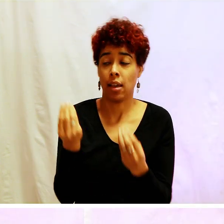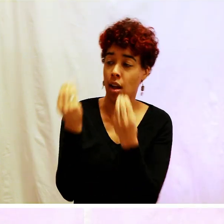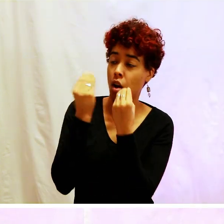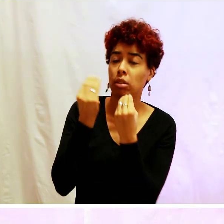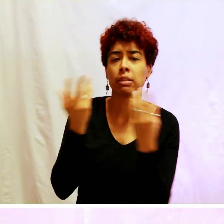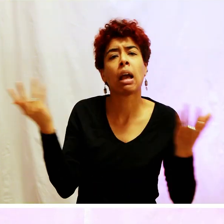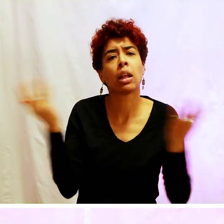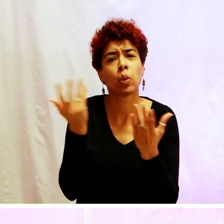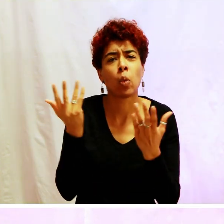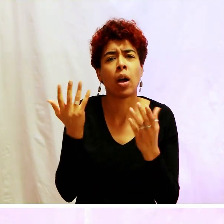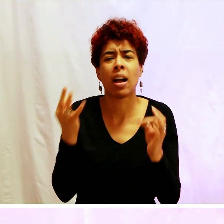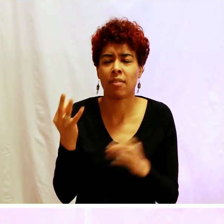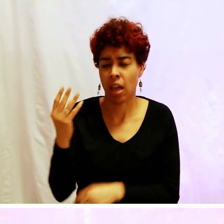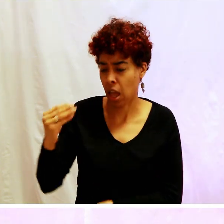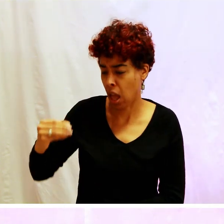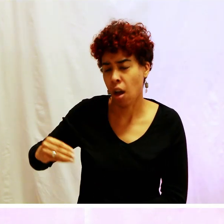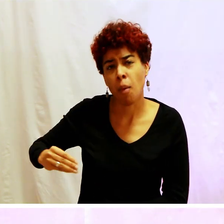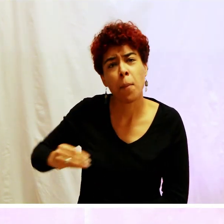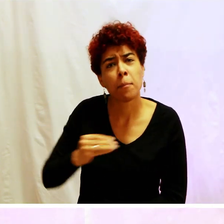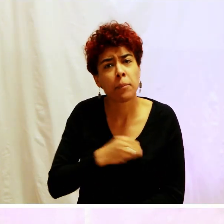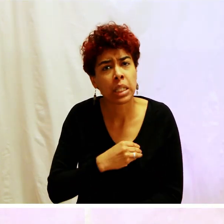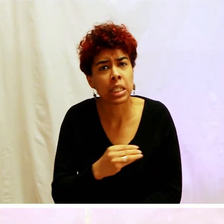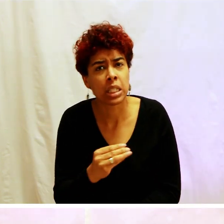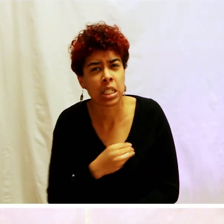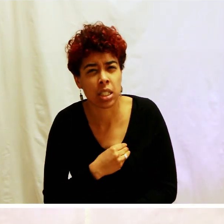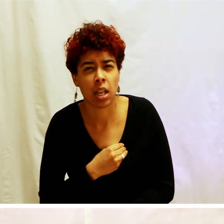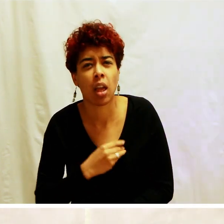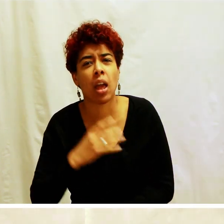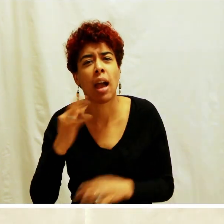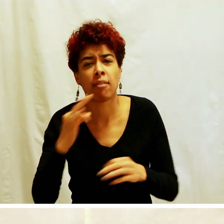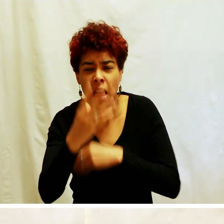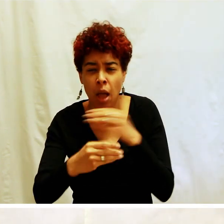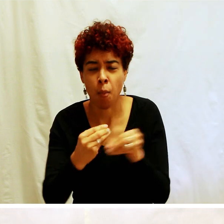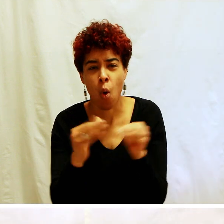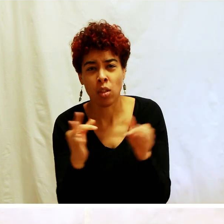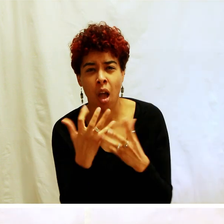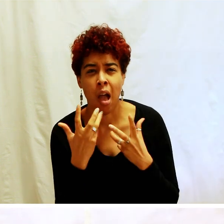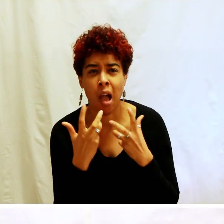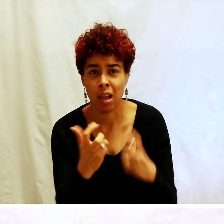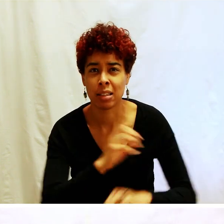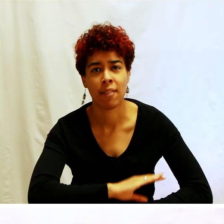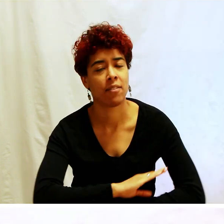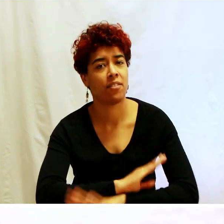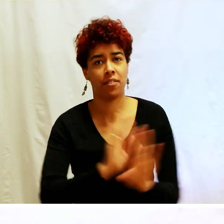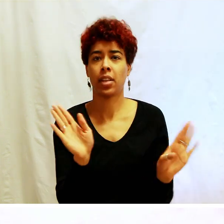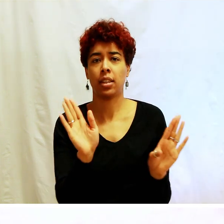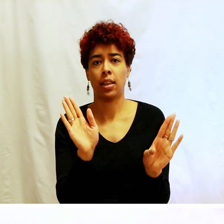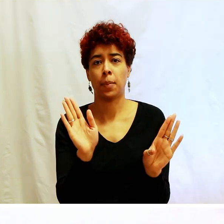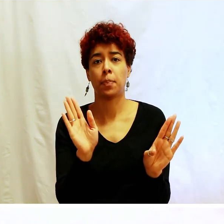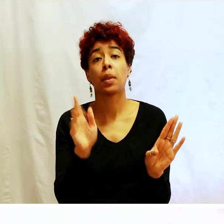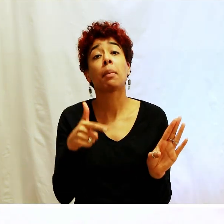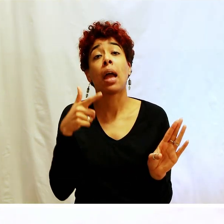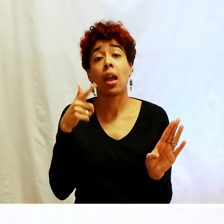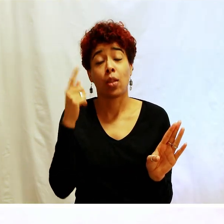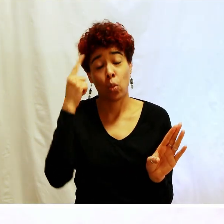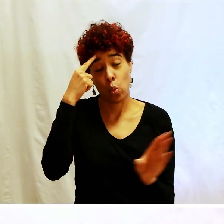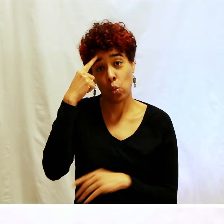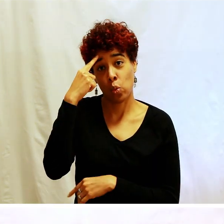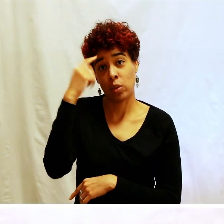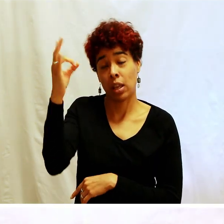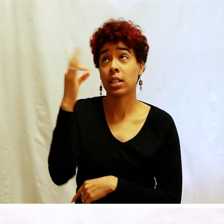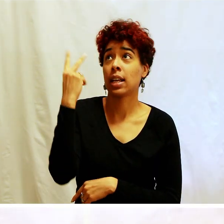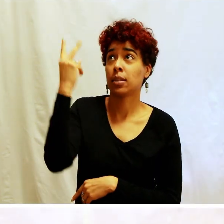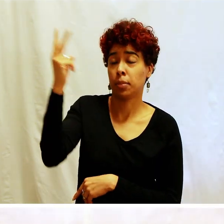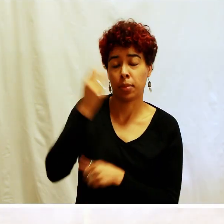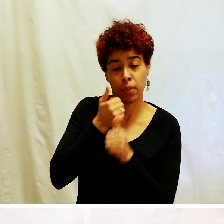et aux convoitises mondaines, à vivre dans le siècle présent selon la sagesse, la justice